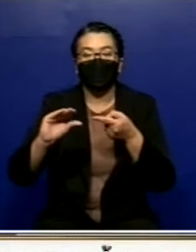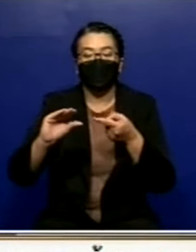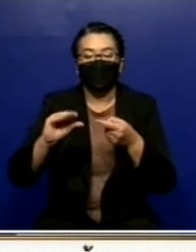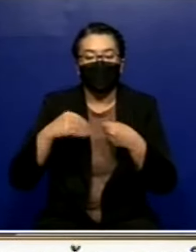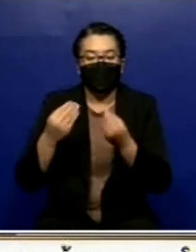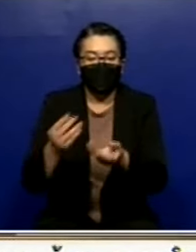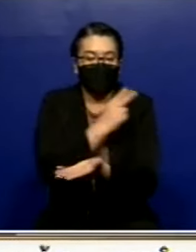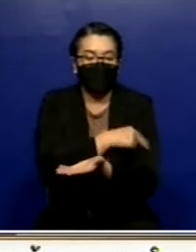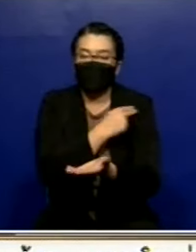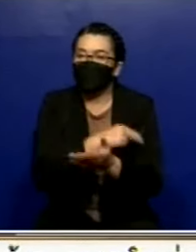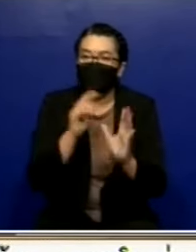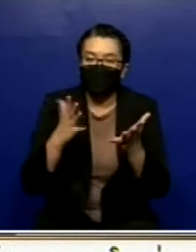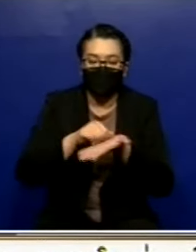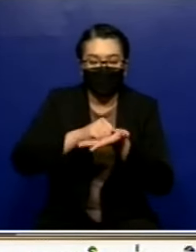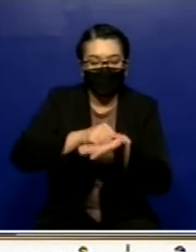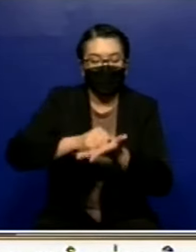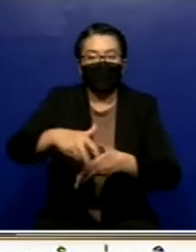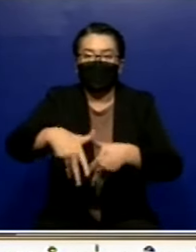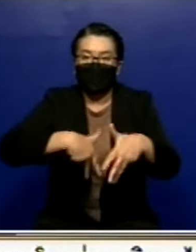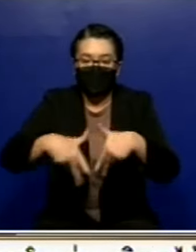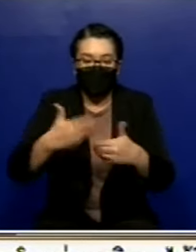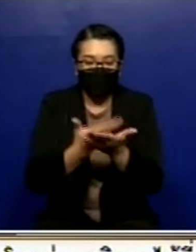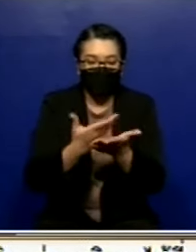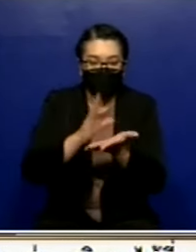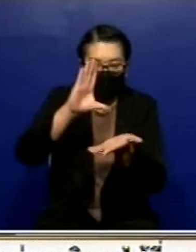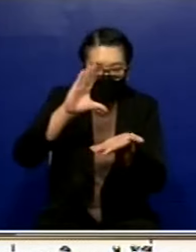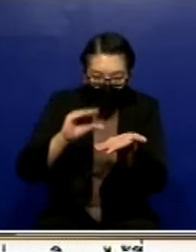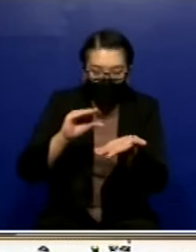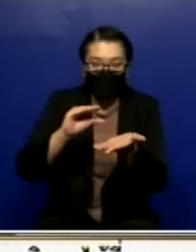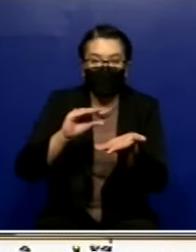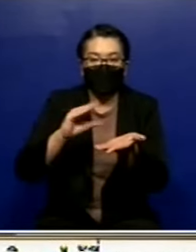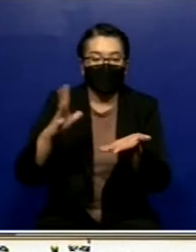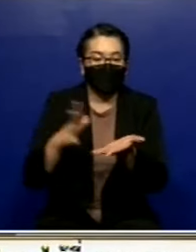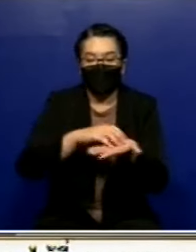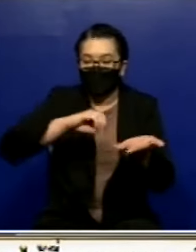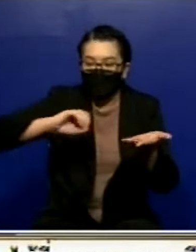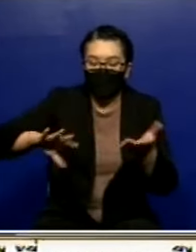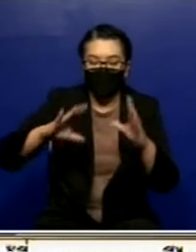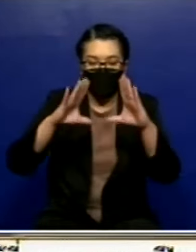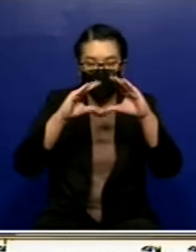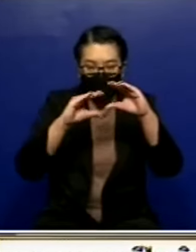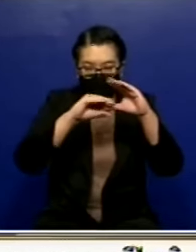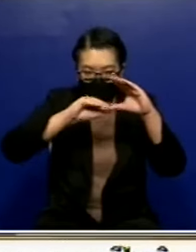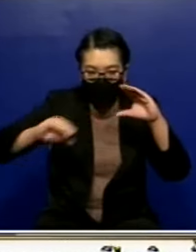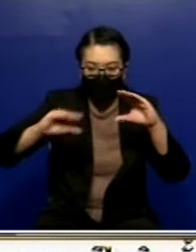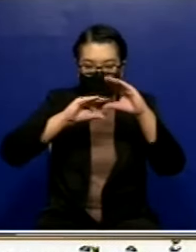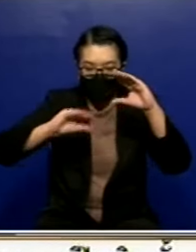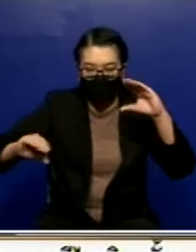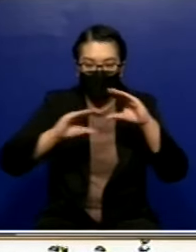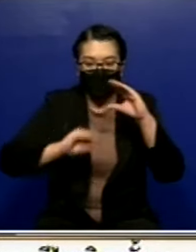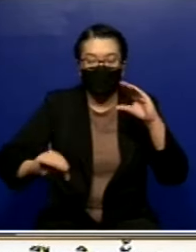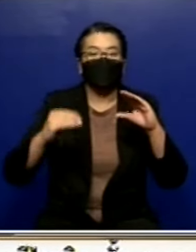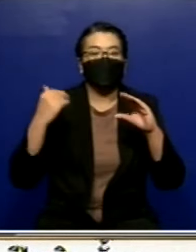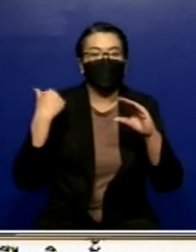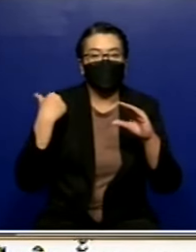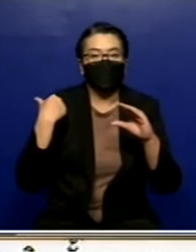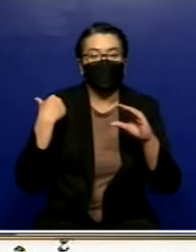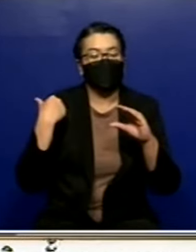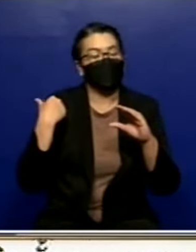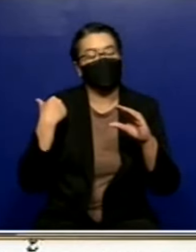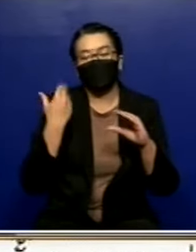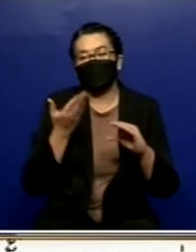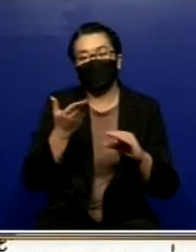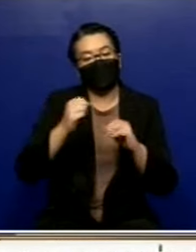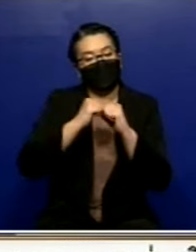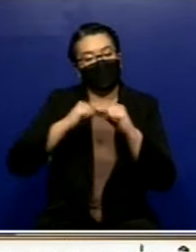ว่าแต่งานที่จะบริการประชาชน ท่านก็ยัตัดลงอีกท่ใดำมากสำนัอบประมาณและสภาพันั้นใจดำมา